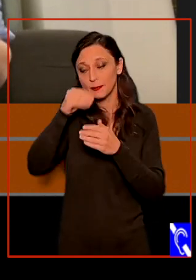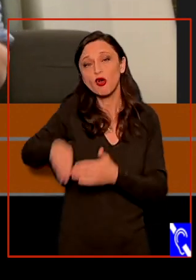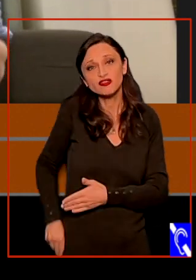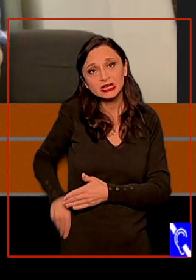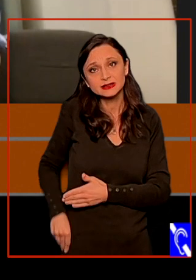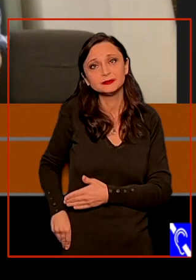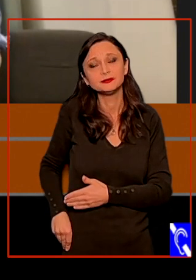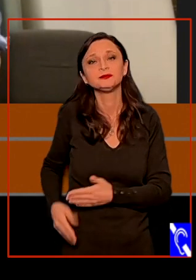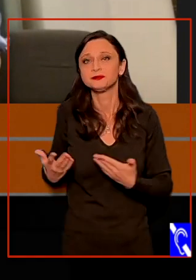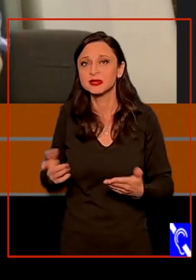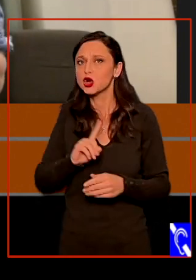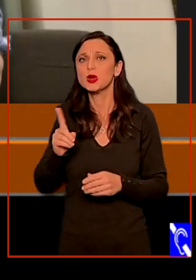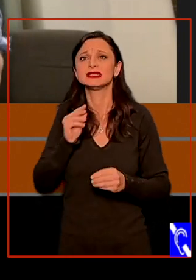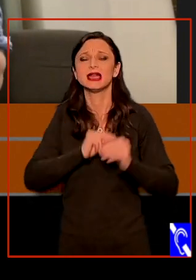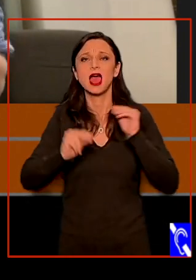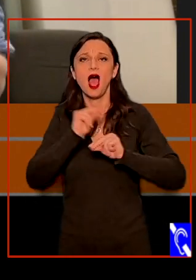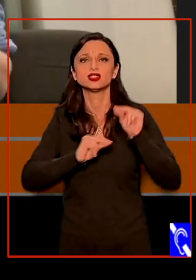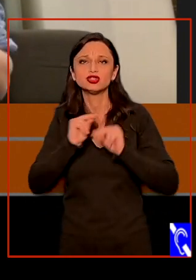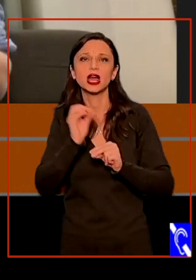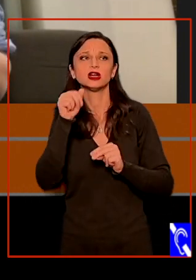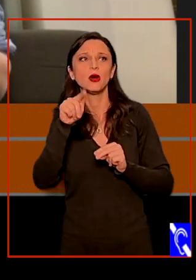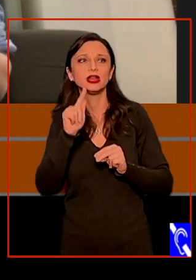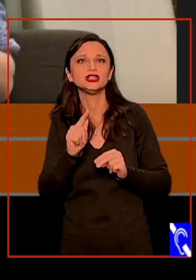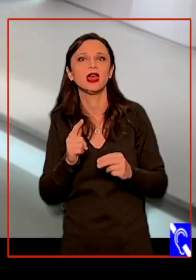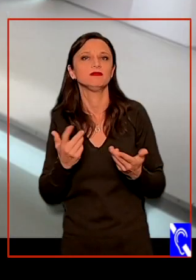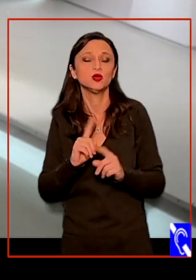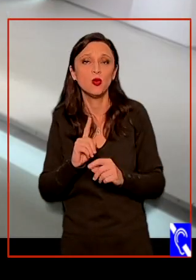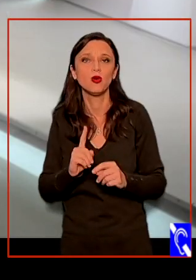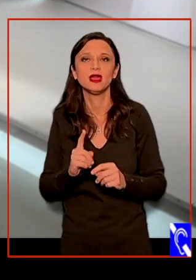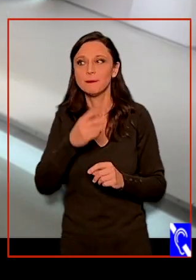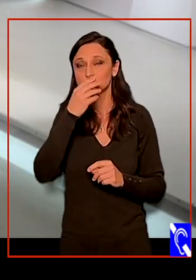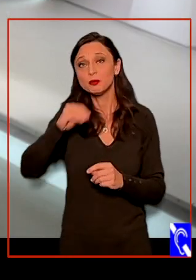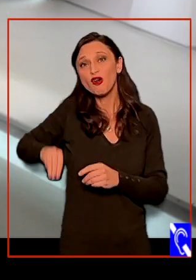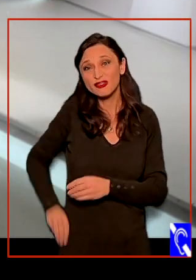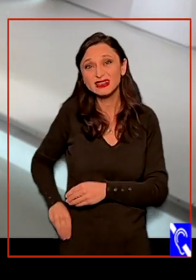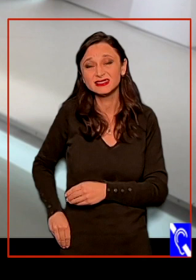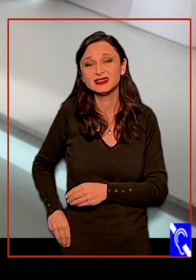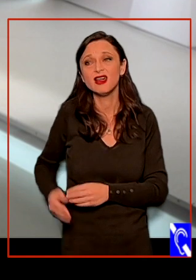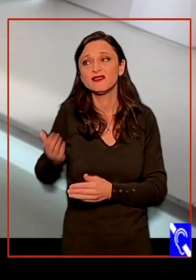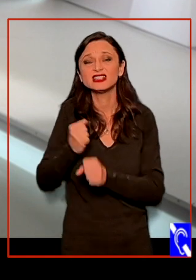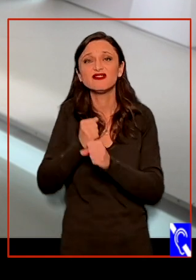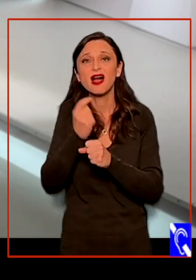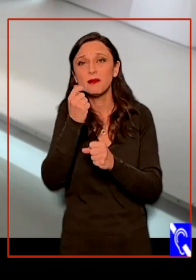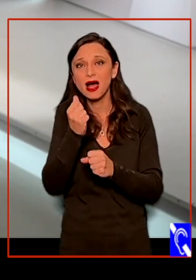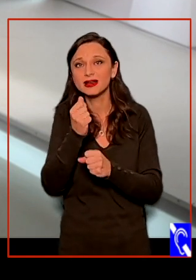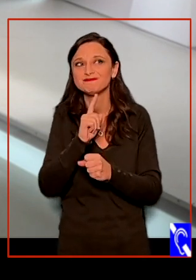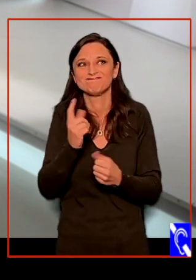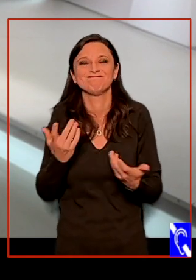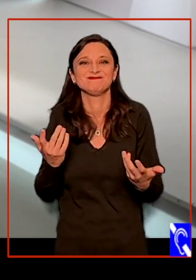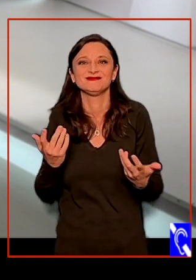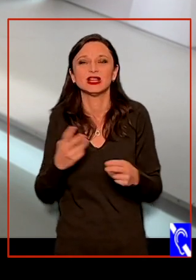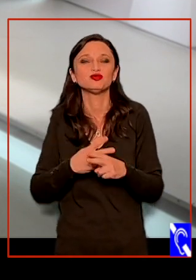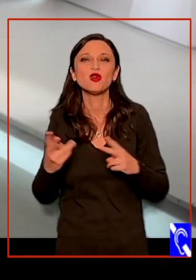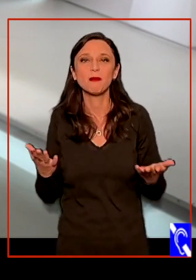Operatorul economic nu este un ONG, nu este o organizație neguvernamentală. Așadar, cred că atât timp cât accesul la justiție le este